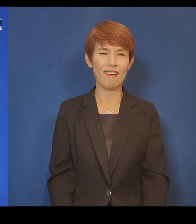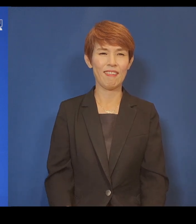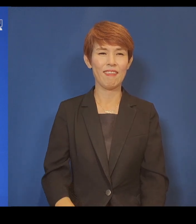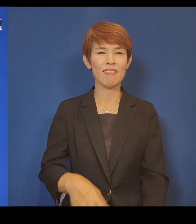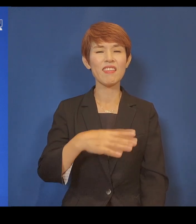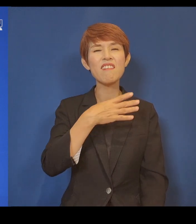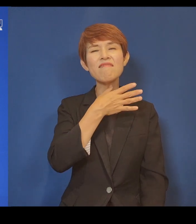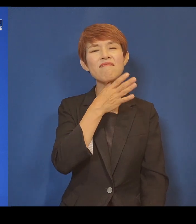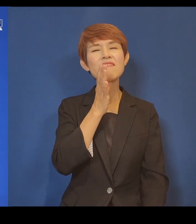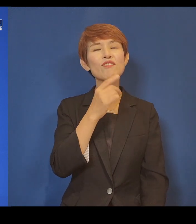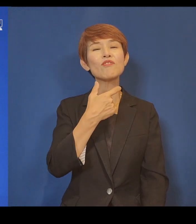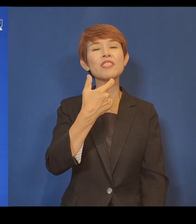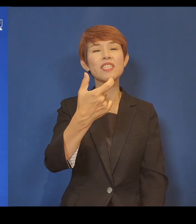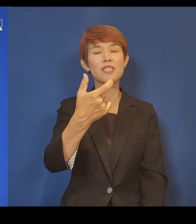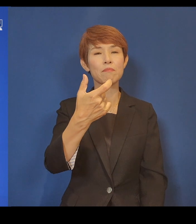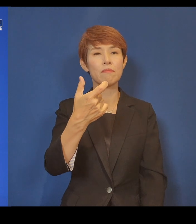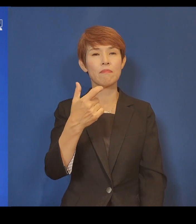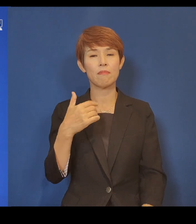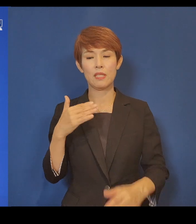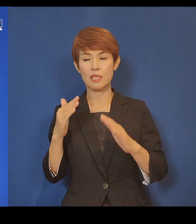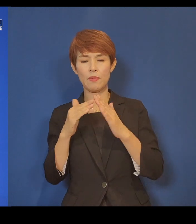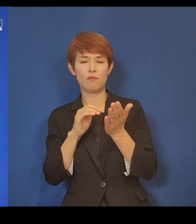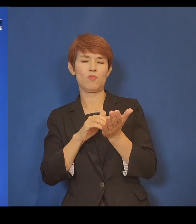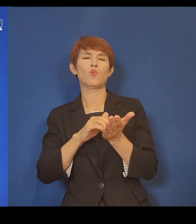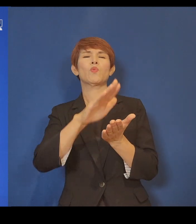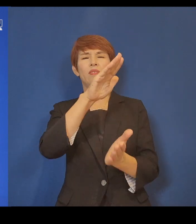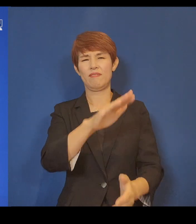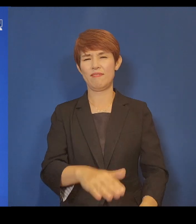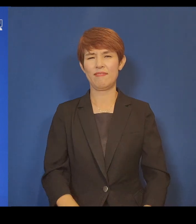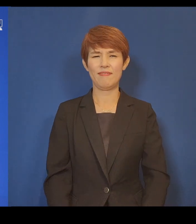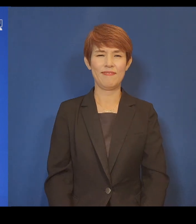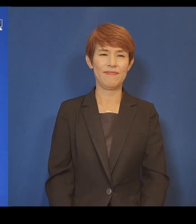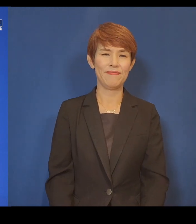나이 60이 돼가지고 집에서 쫓겨났어요.